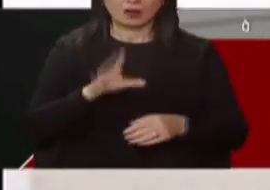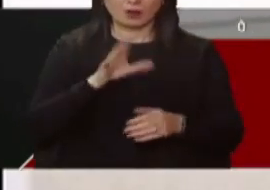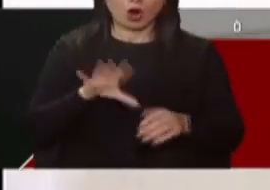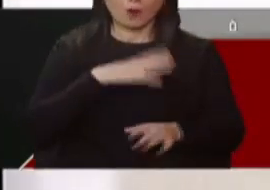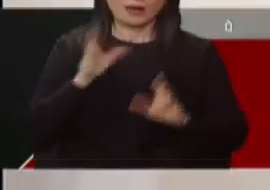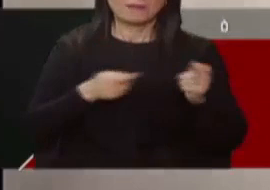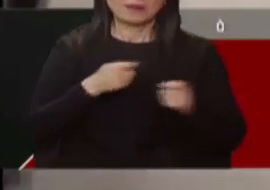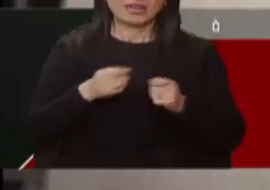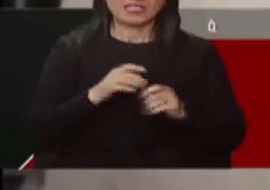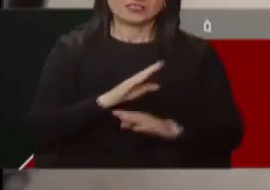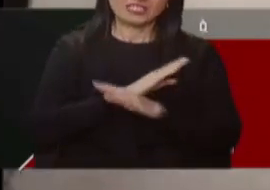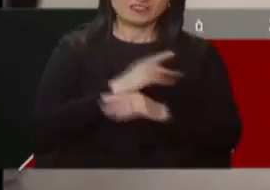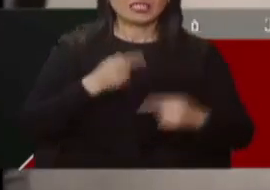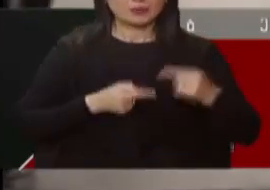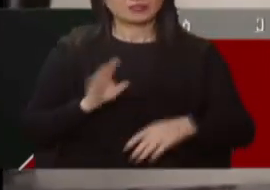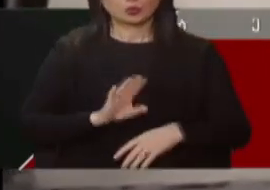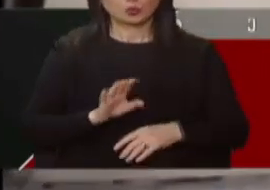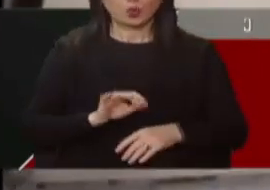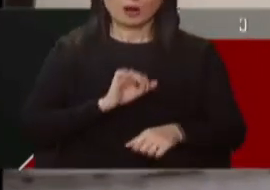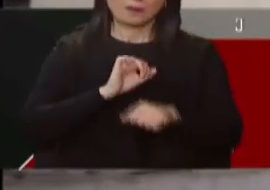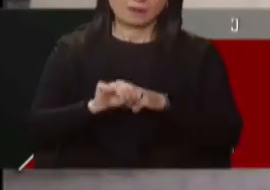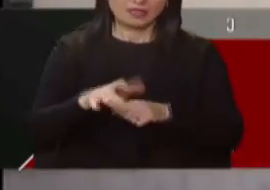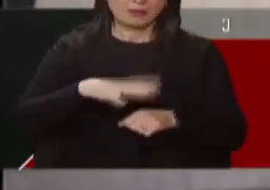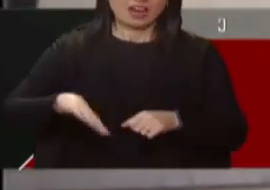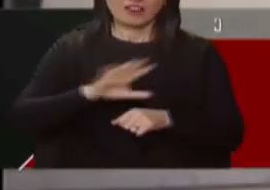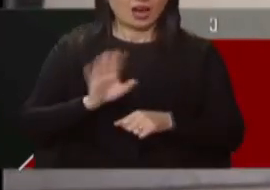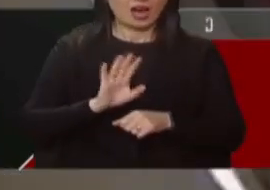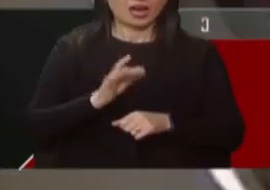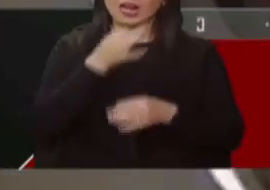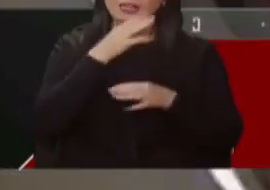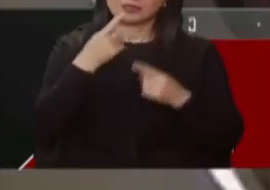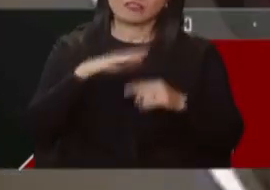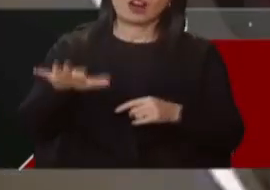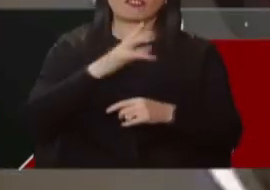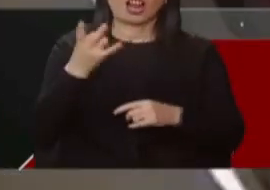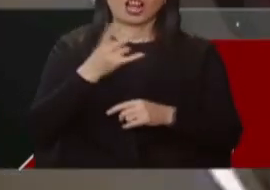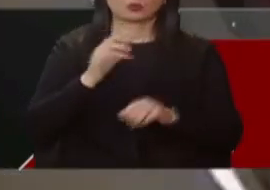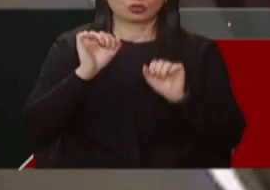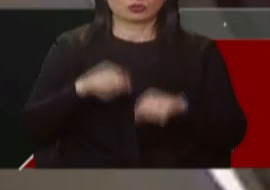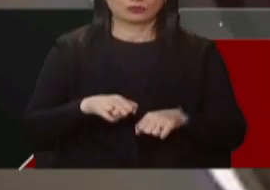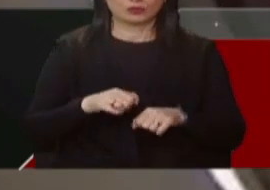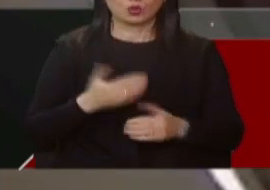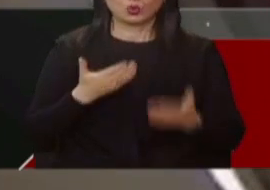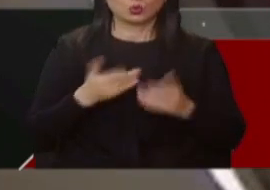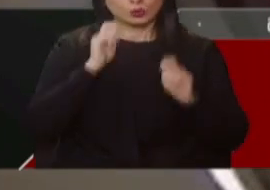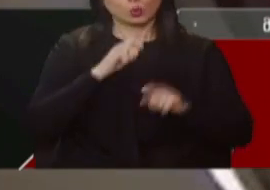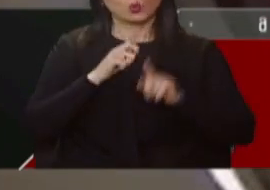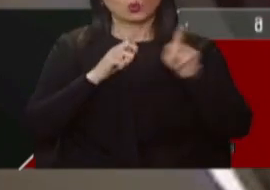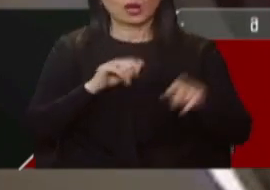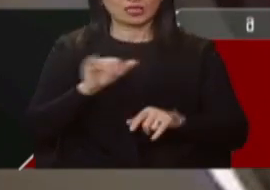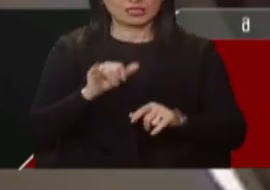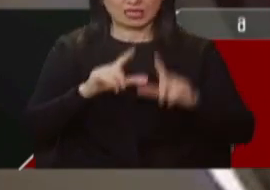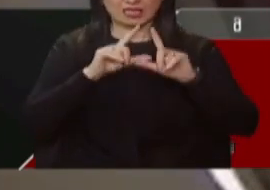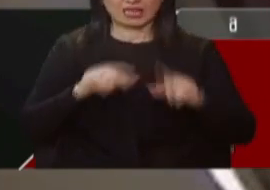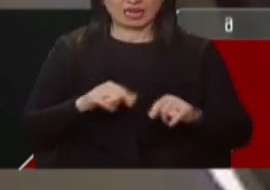არა ყოფილი პრეზიდენტის სიკვდილს, რომლის დამარცხებაც ამ ქვეყანაში არა და ნებისმიერ სხვა ქვეყანაშია შესაძლებელი, თუნდაც უკრაინაში, სადაც